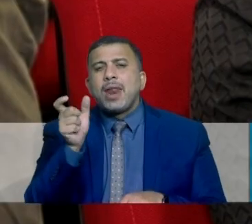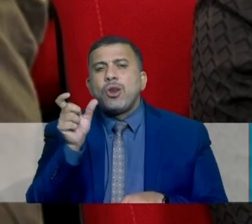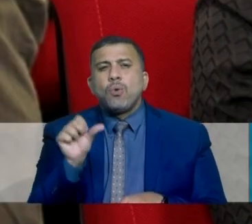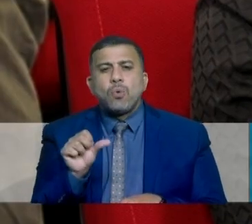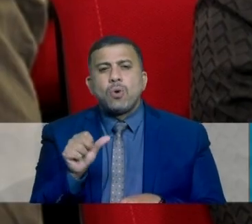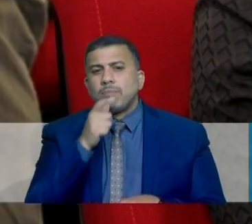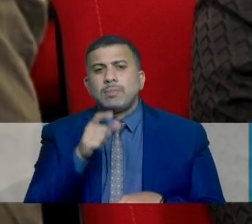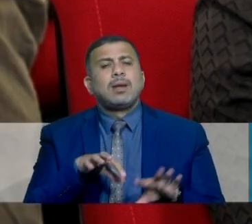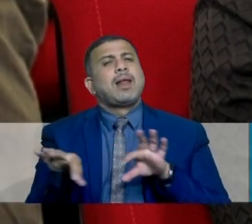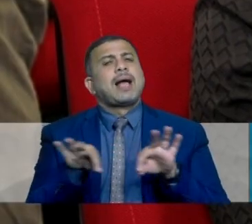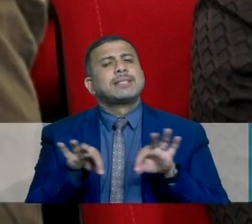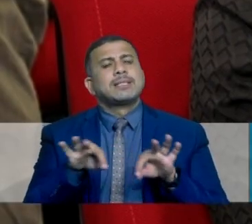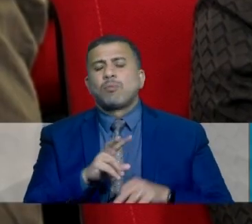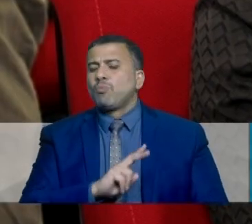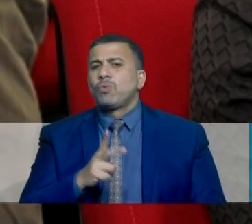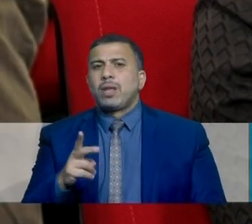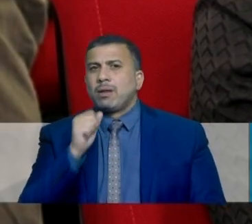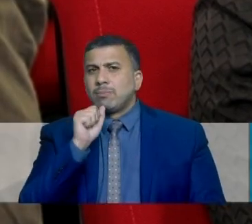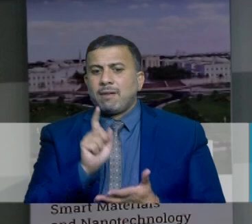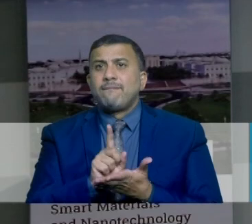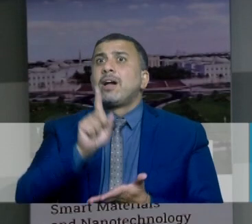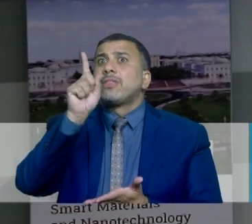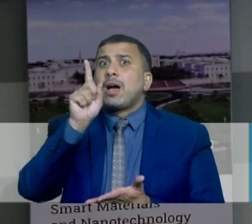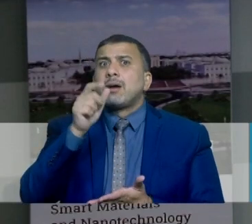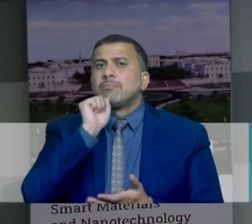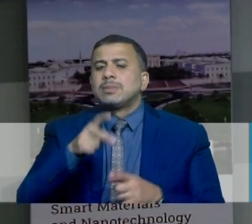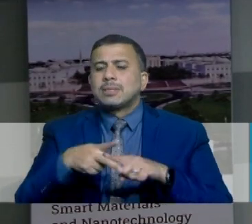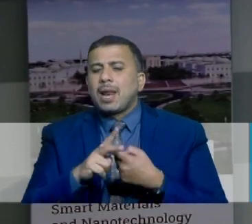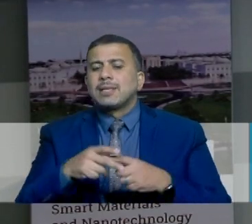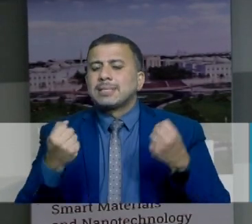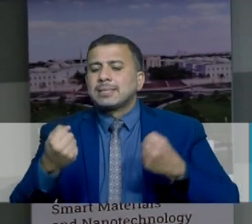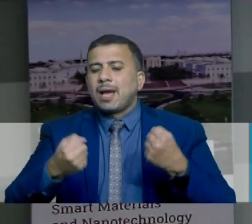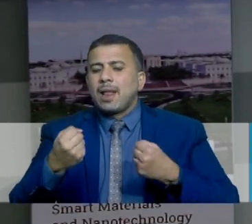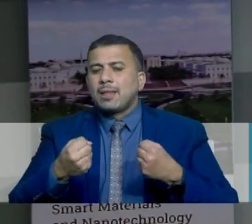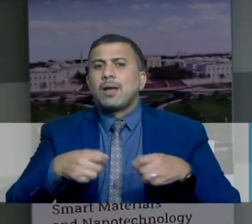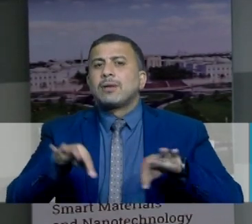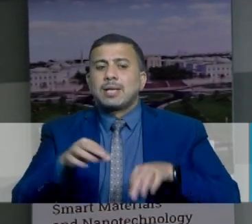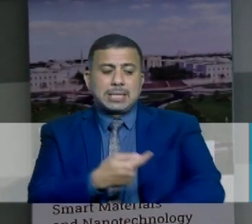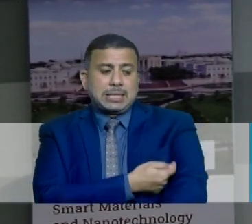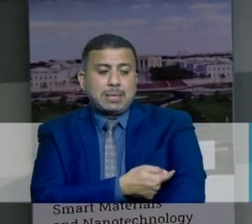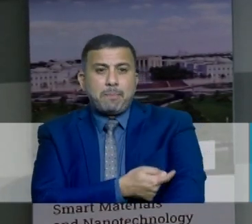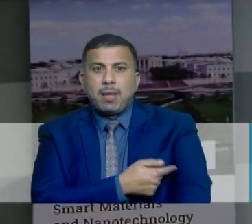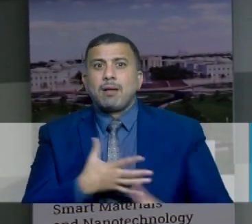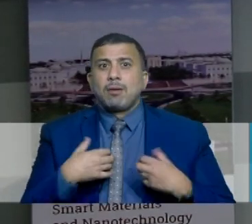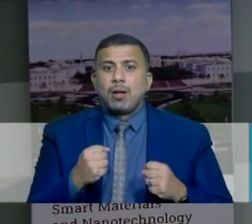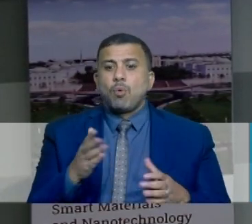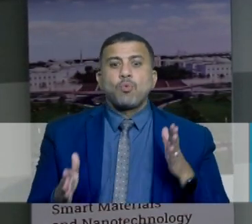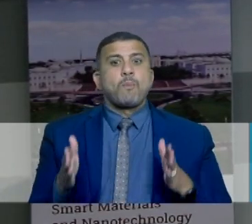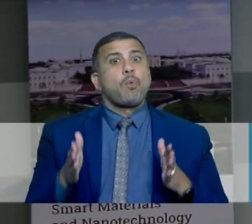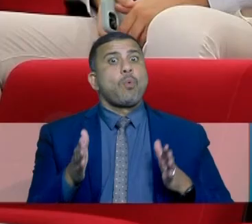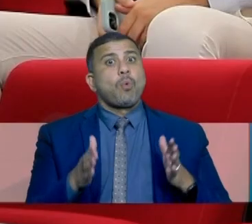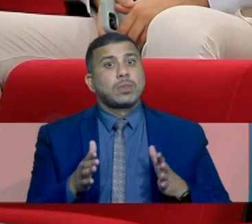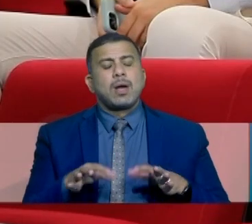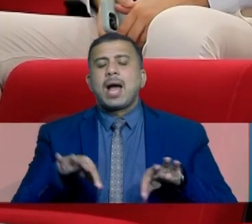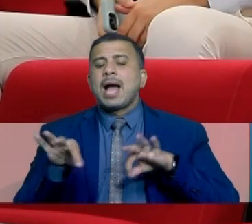مجالات هندسيه مختلفه مثل الفضاء الجوي وصناعه السيارات والهندسه الطبيه الحيويه والروبوتات